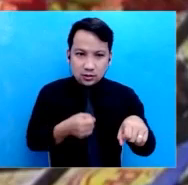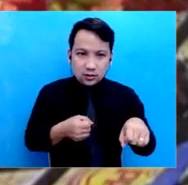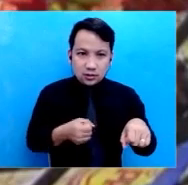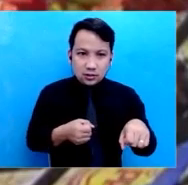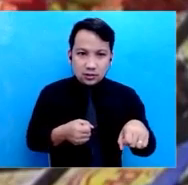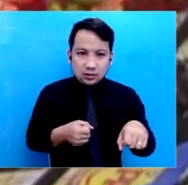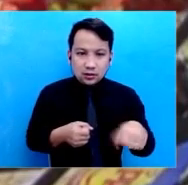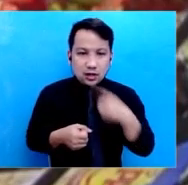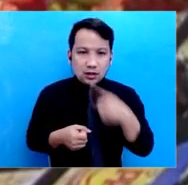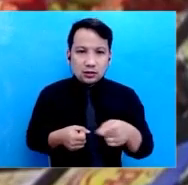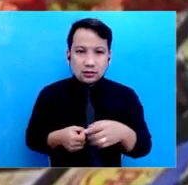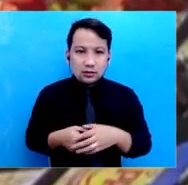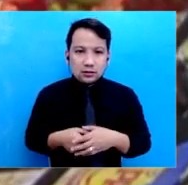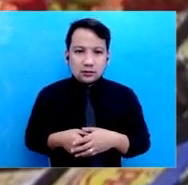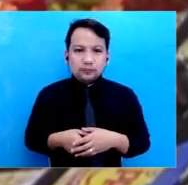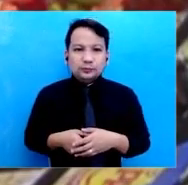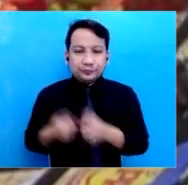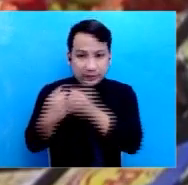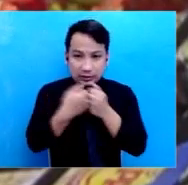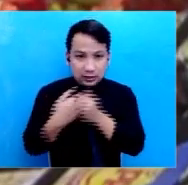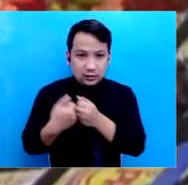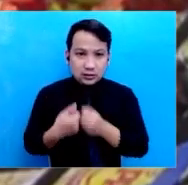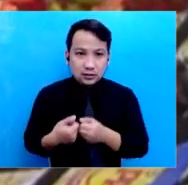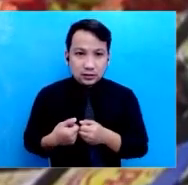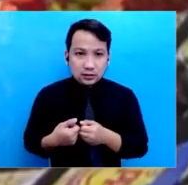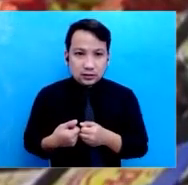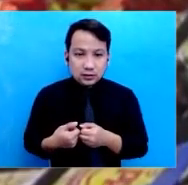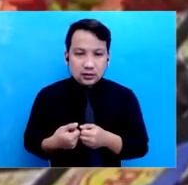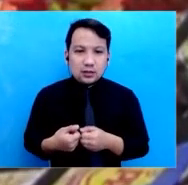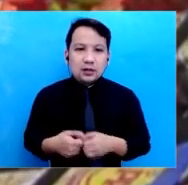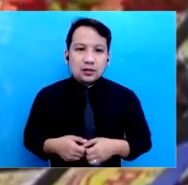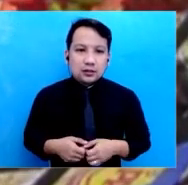biktima nanlaban.